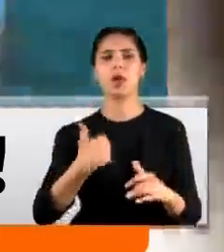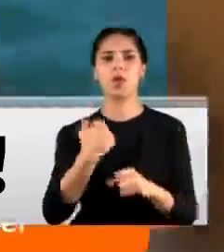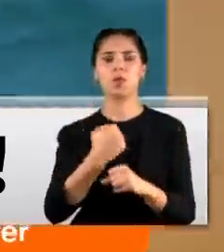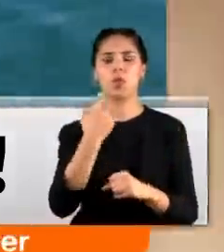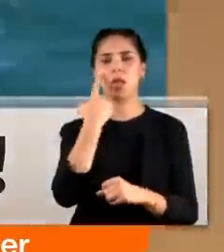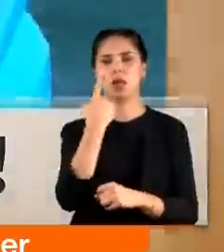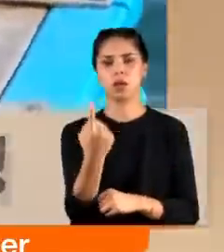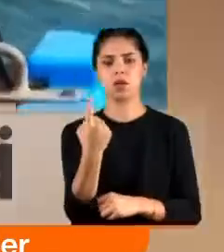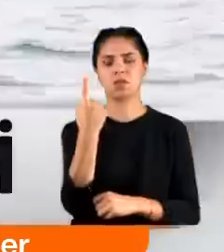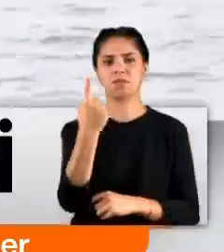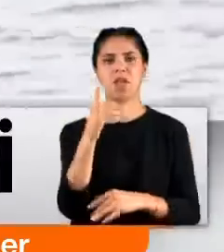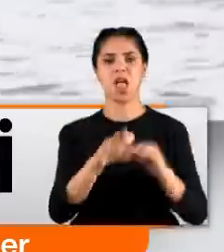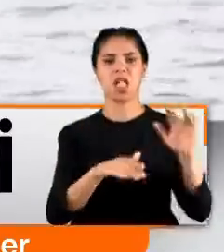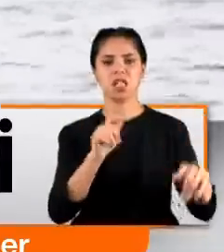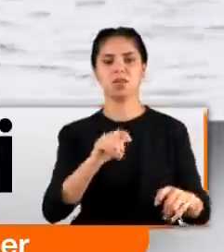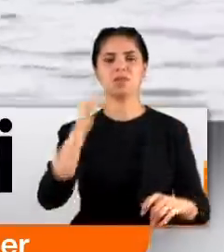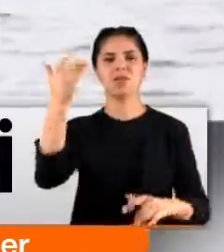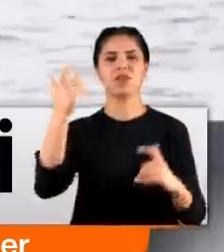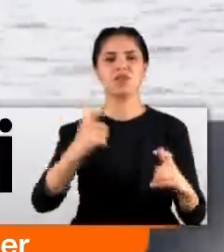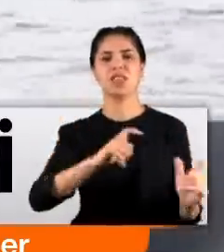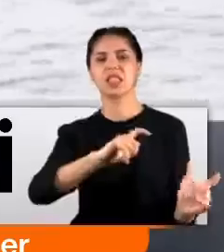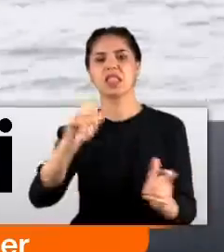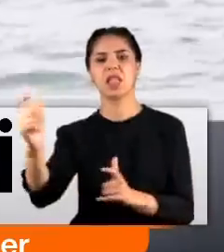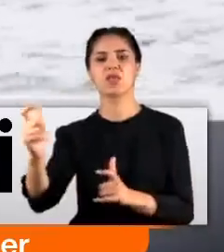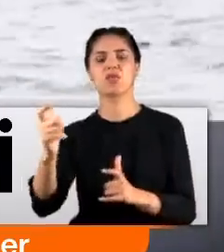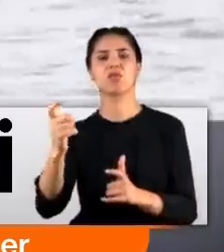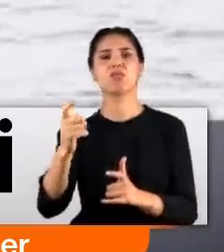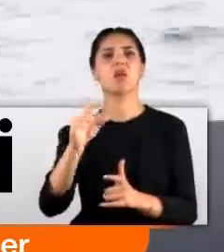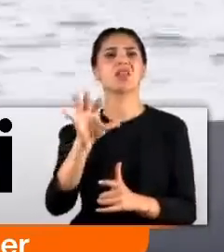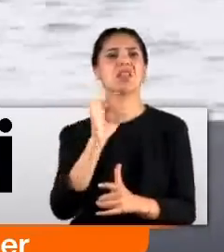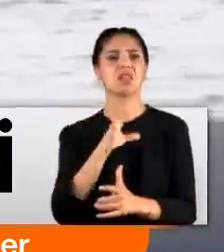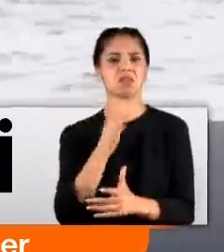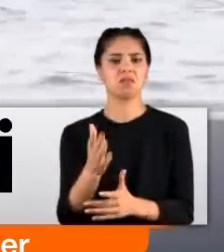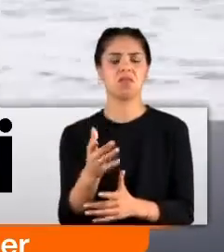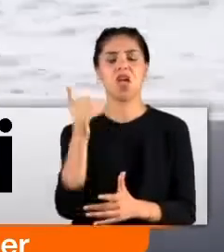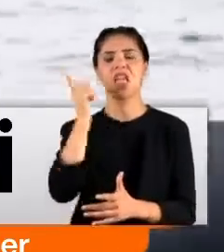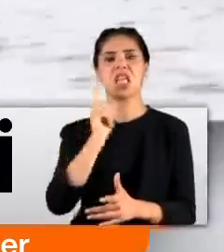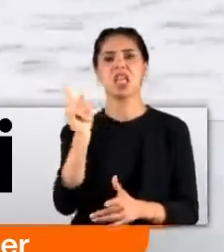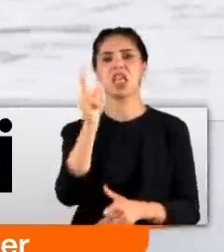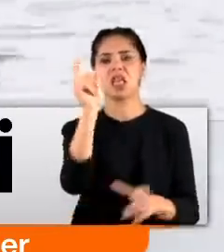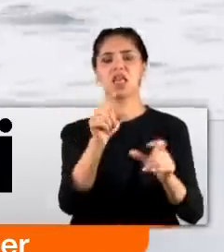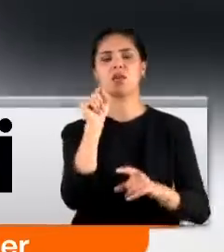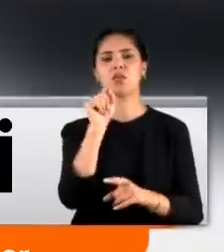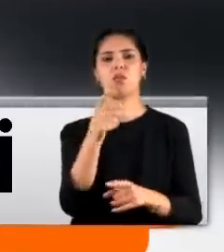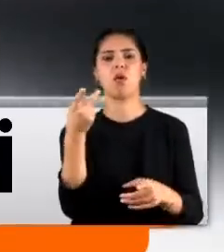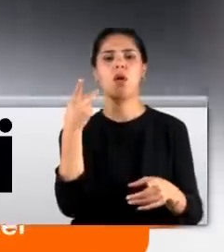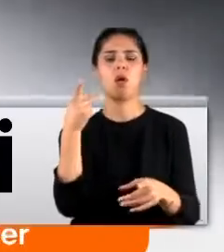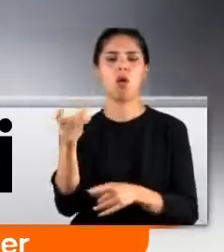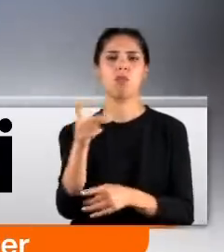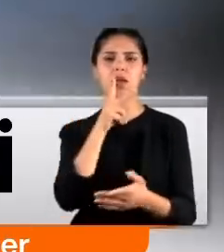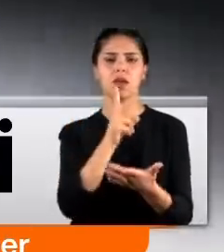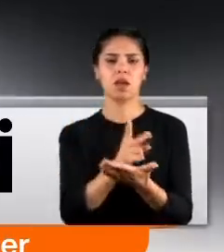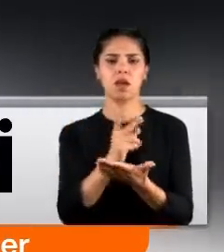çok tartışılan bir adım attı. Başka bölgelere taşınması da seçeneklerden biriydi ama yetkililer bu alternatifi seçmedi.